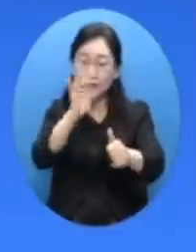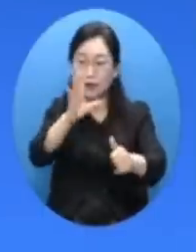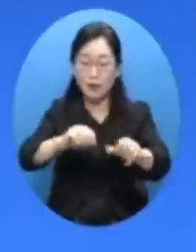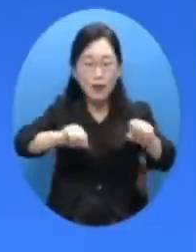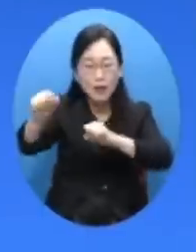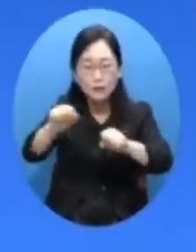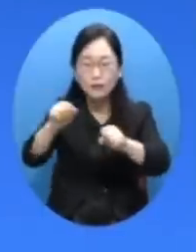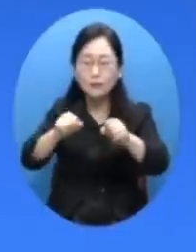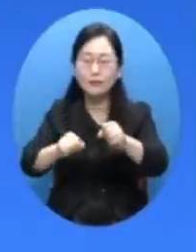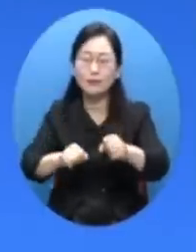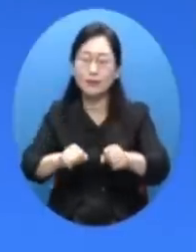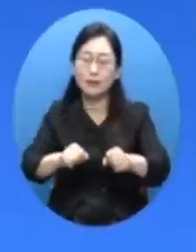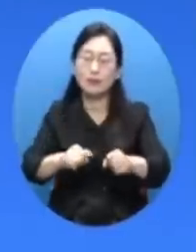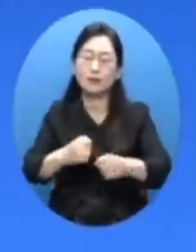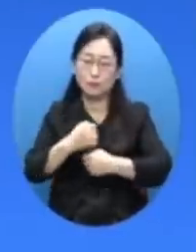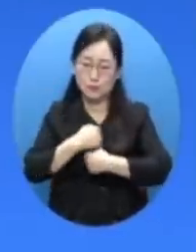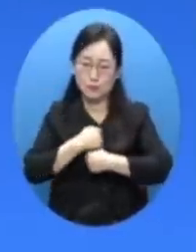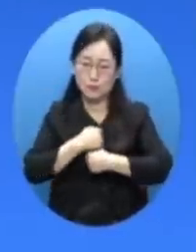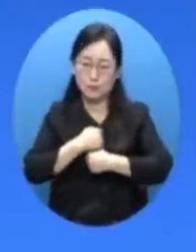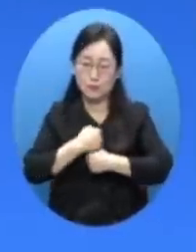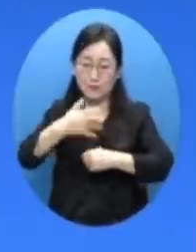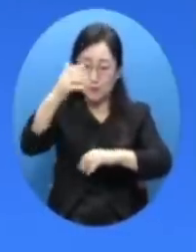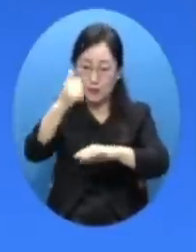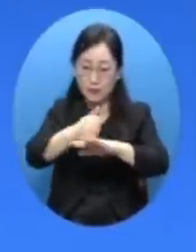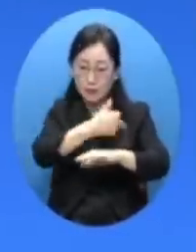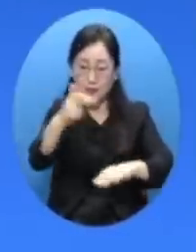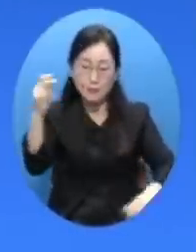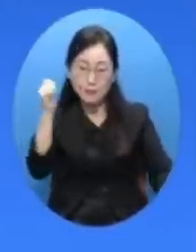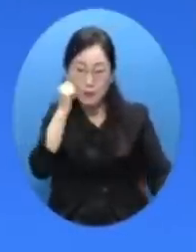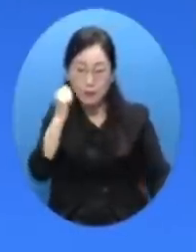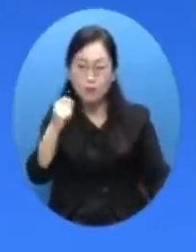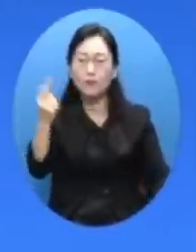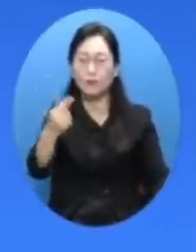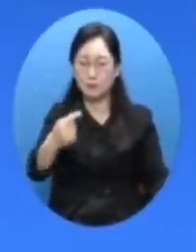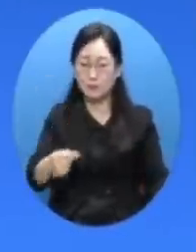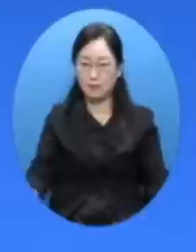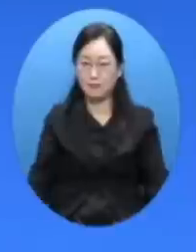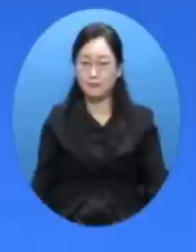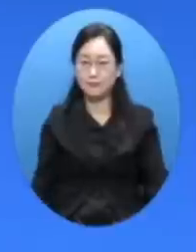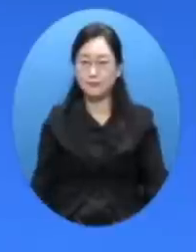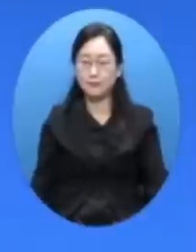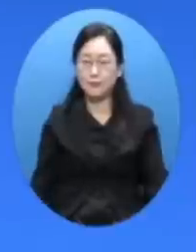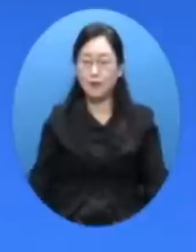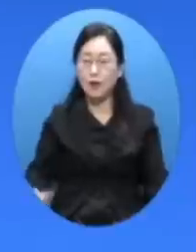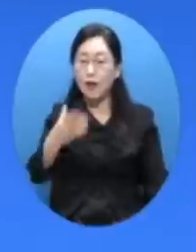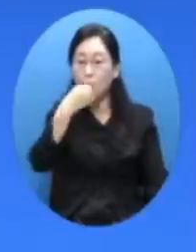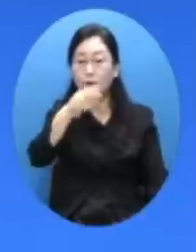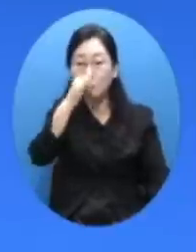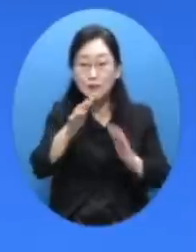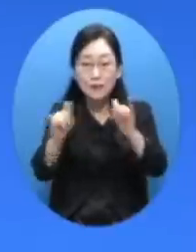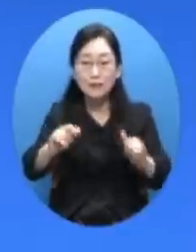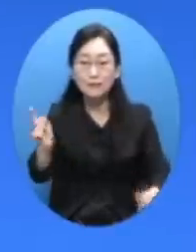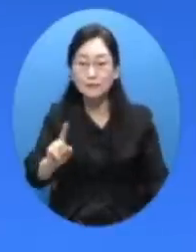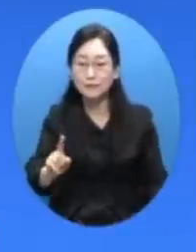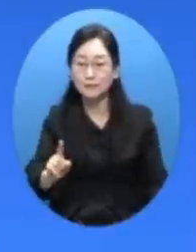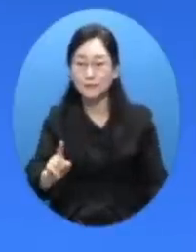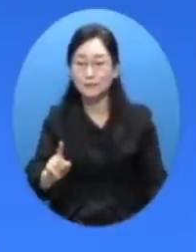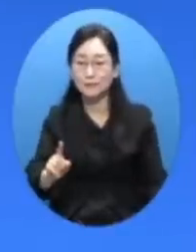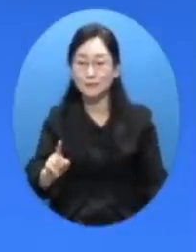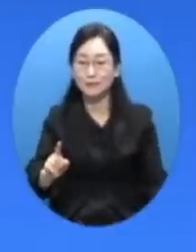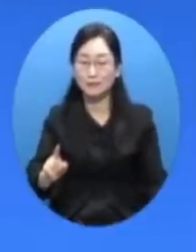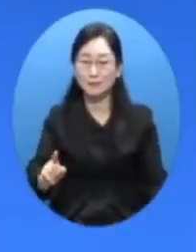그것이 우리 삶에 큰 문제와 어려움을 가져오게 되는 것입니다. 그래서 복 있는 사람은 어떻게 되느냐?